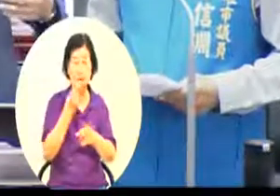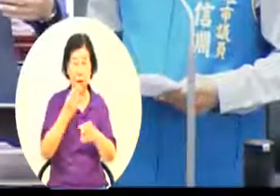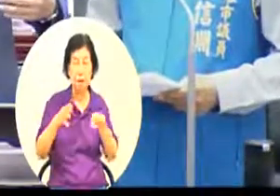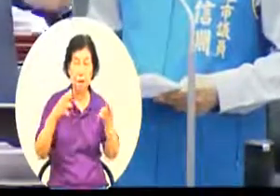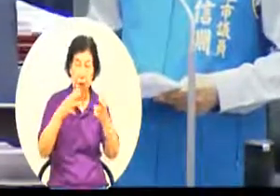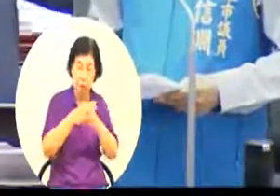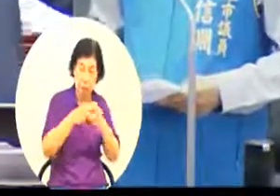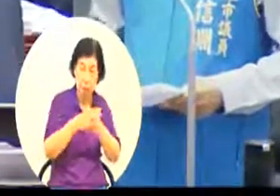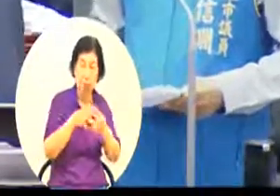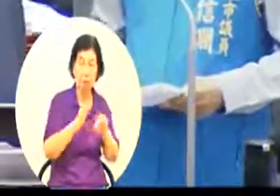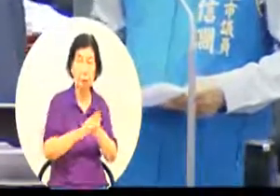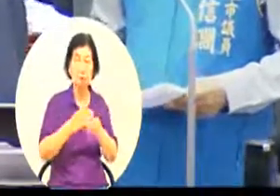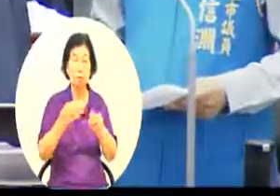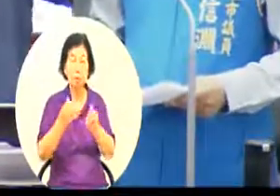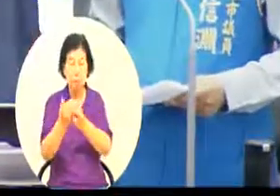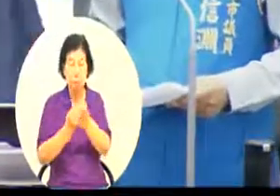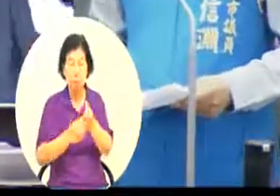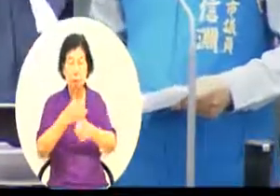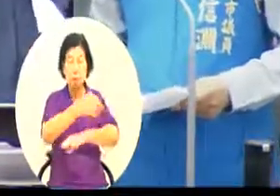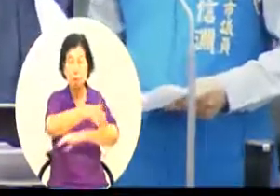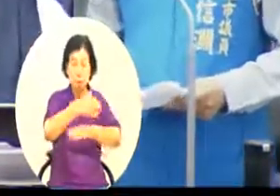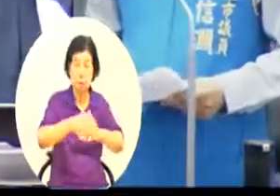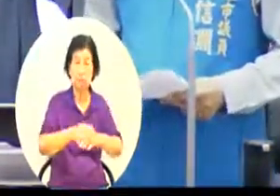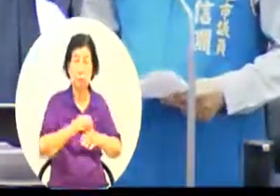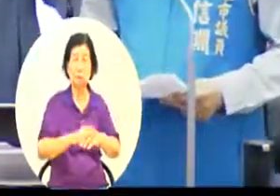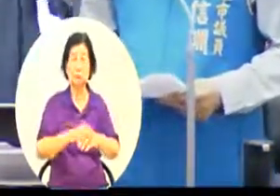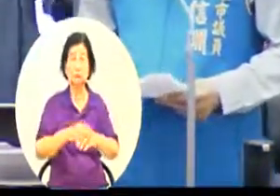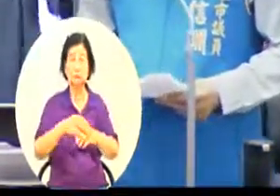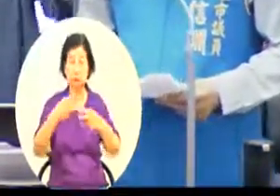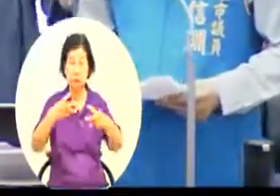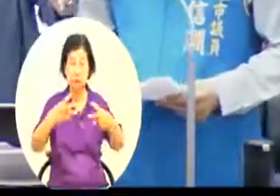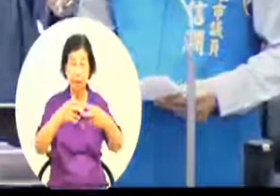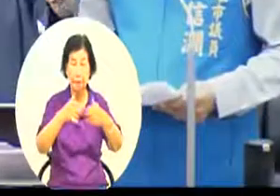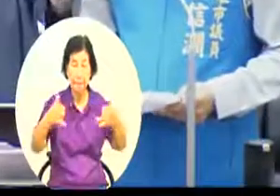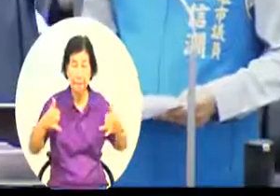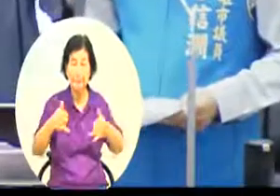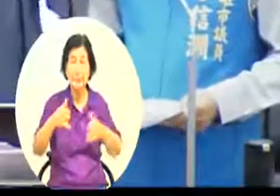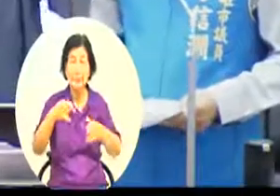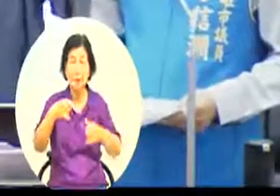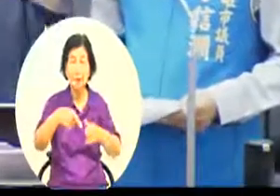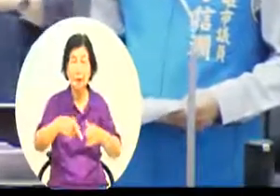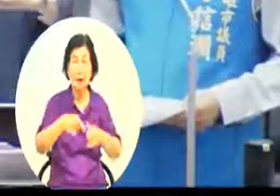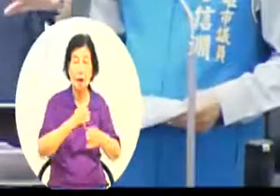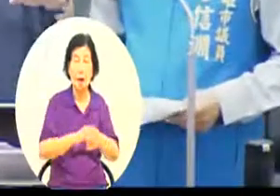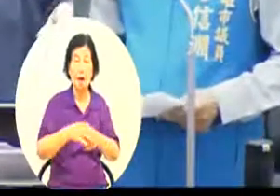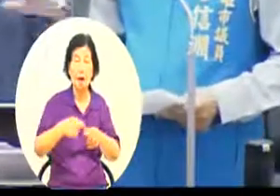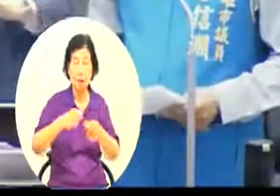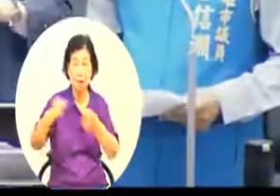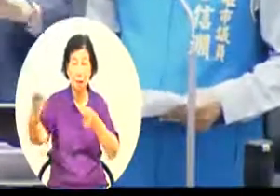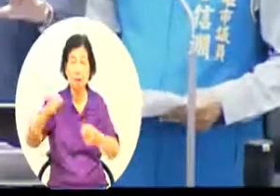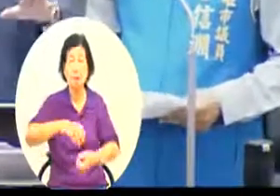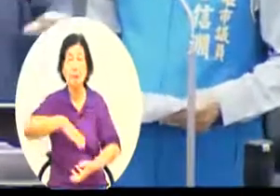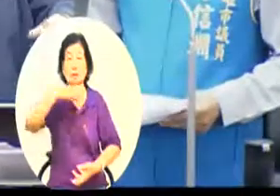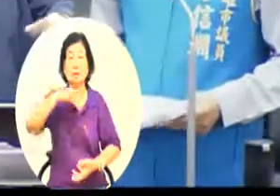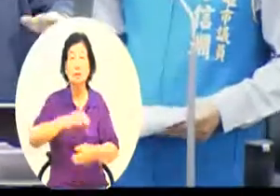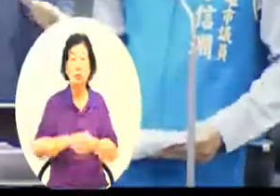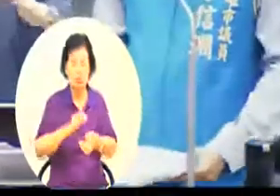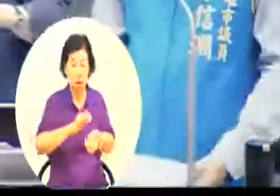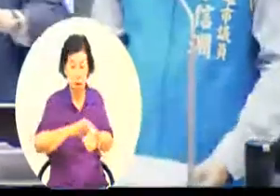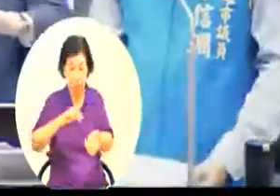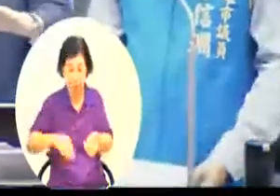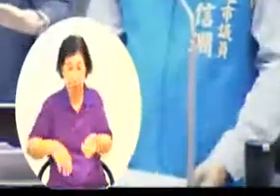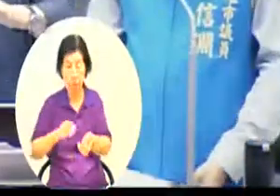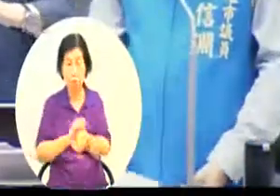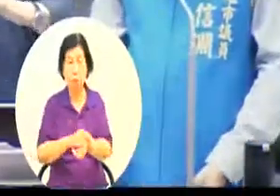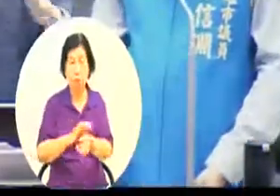雅、三民、国家交情。然后经过我们长庚医院，然后到我们全台湾